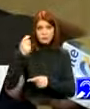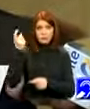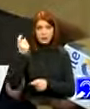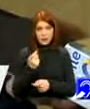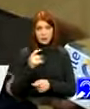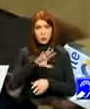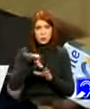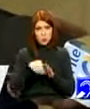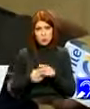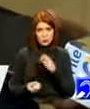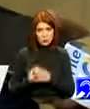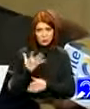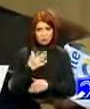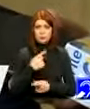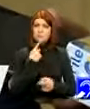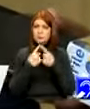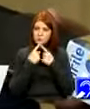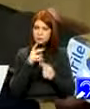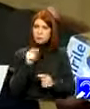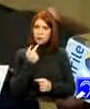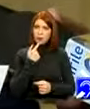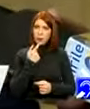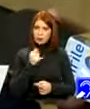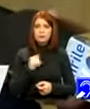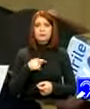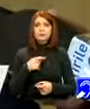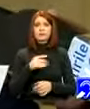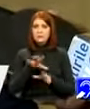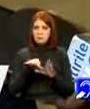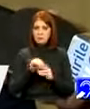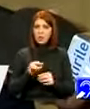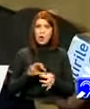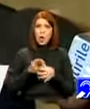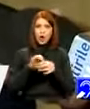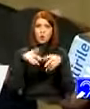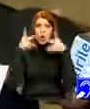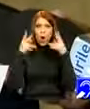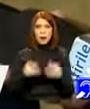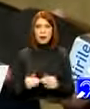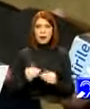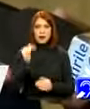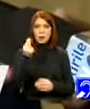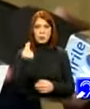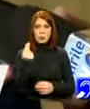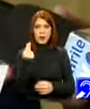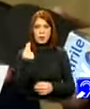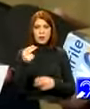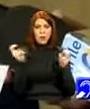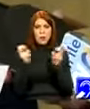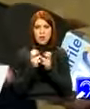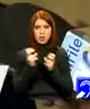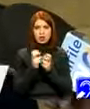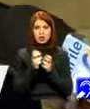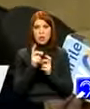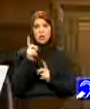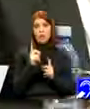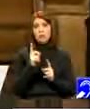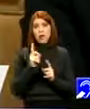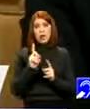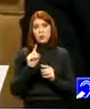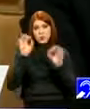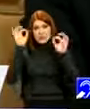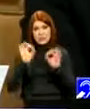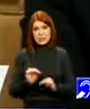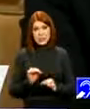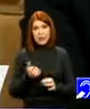serie de soluții Noi nu avem o să discutăm și politic utilizatorii care vor să la stoparea cresterii preturilor la energie daca nu diminuarea